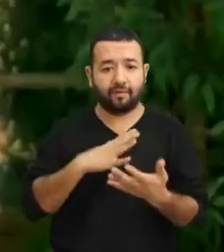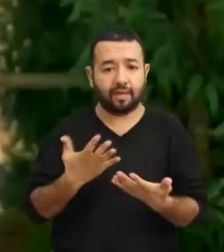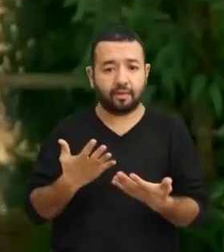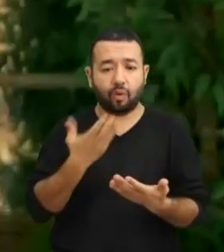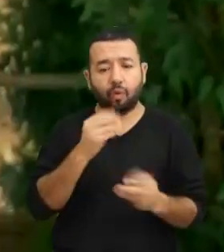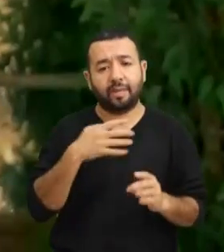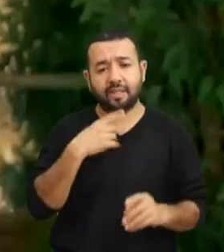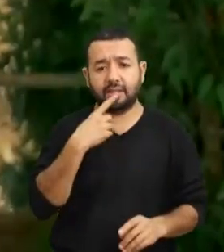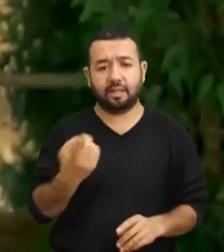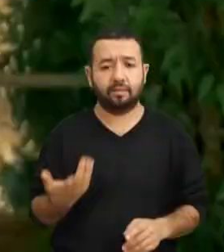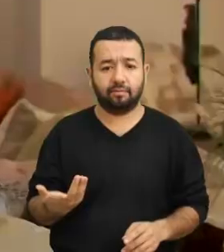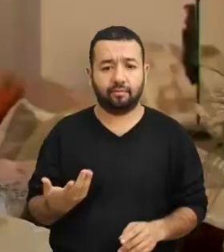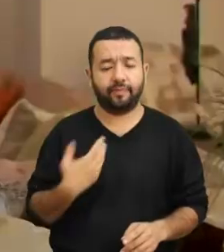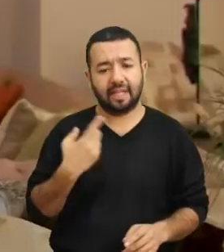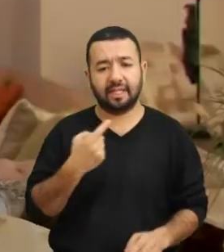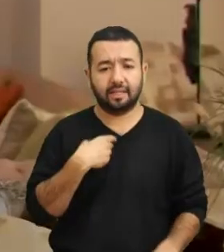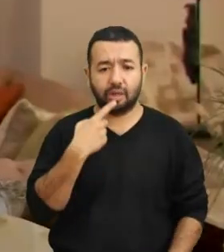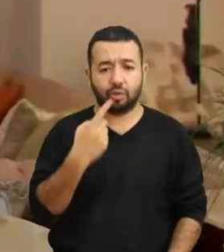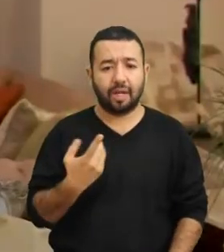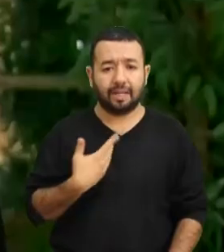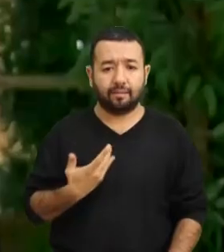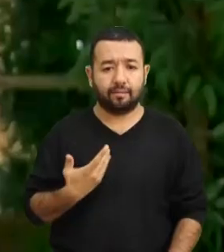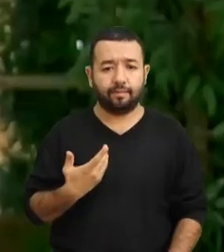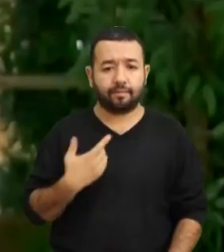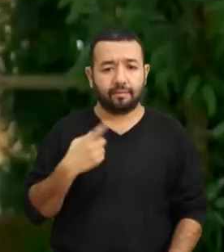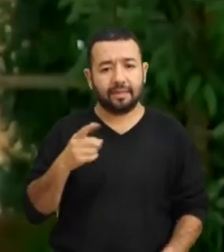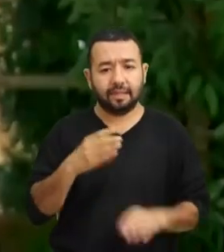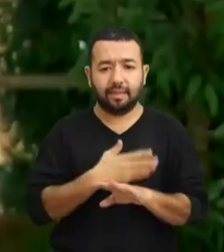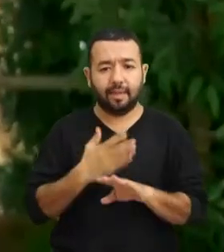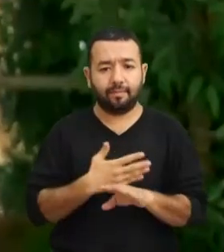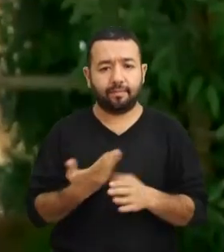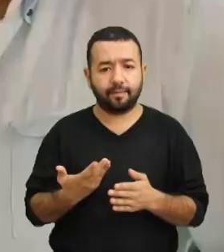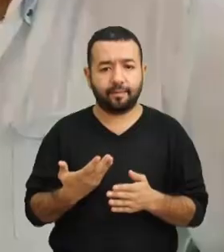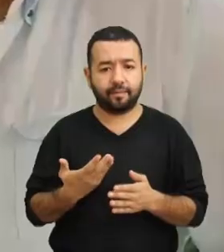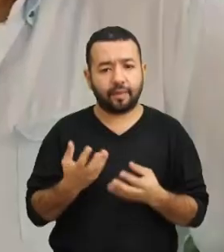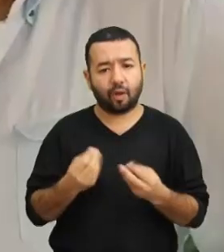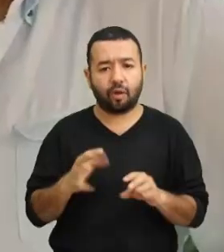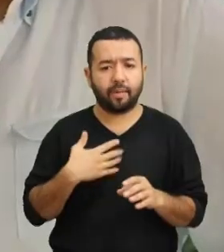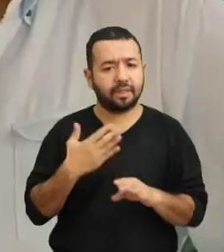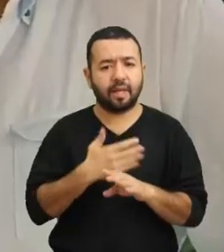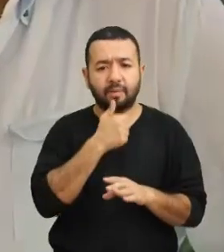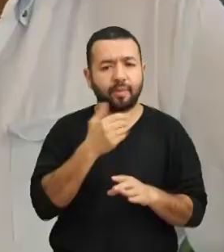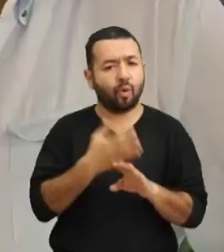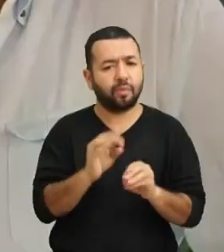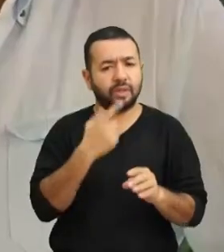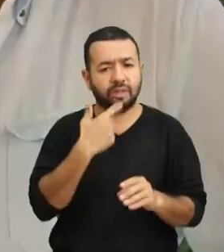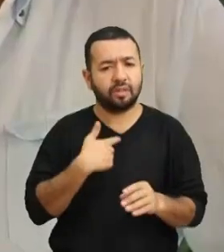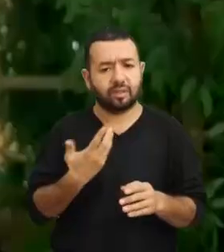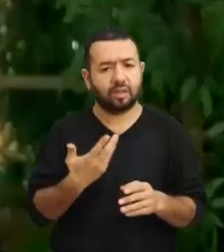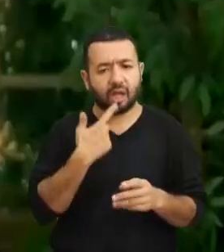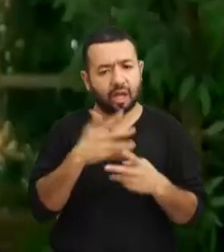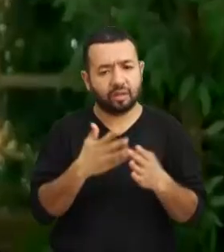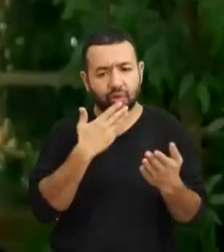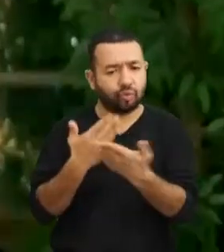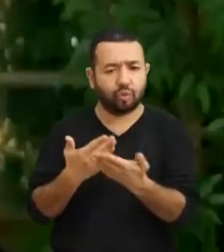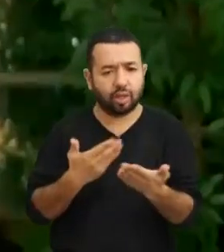dedim. Şey için söyledim ben. Şeyden sebep... Niye olmaz diyorsun baba? Sen olmaz dedin. Açıkla şimdi